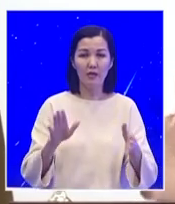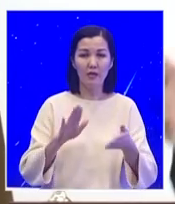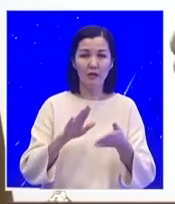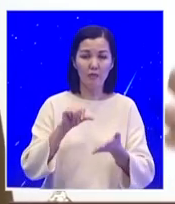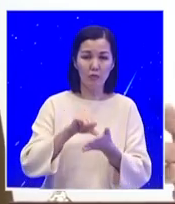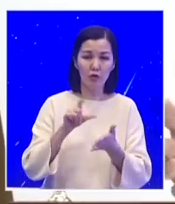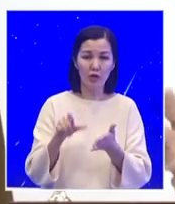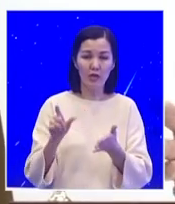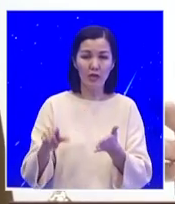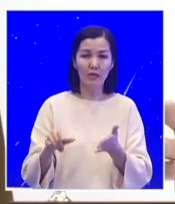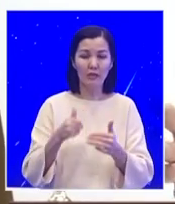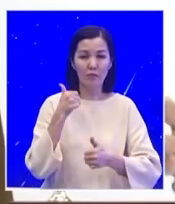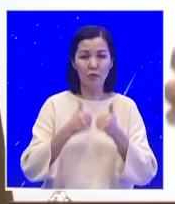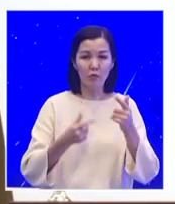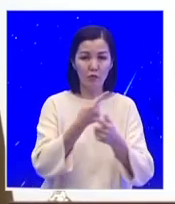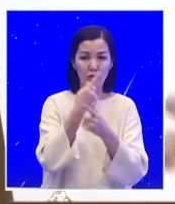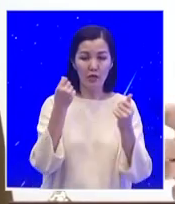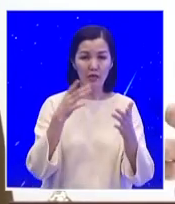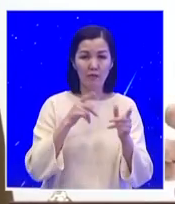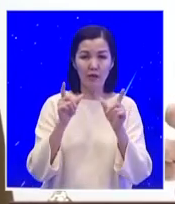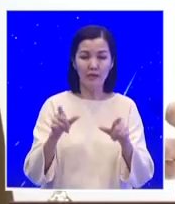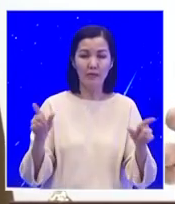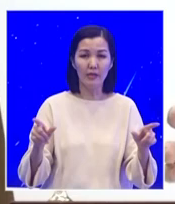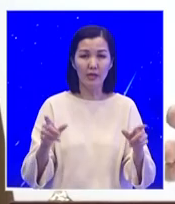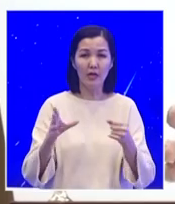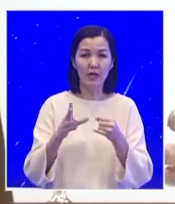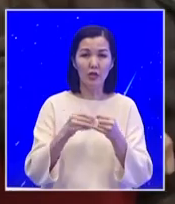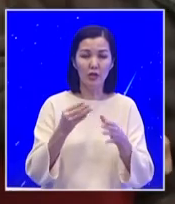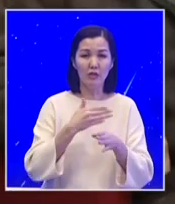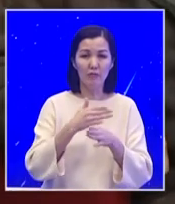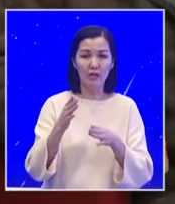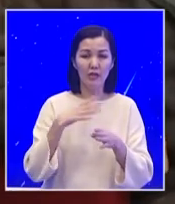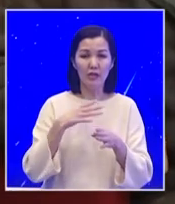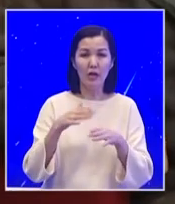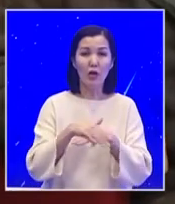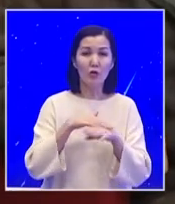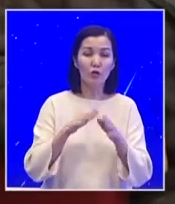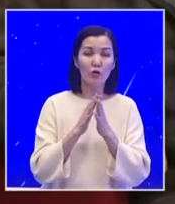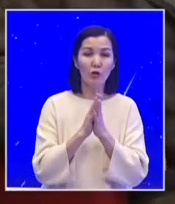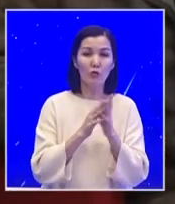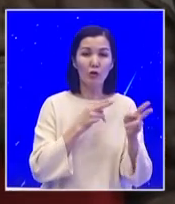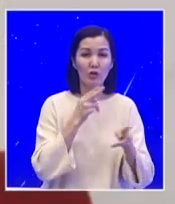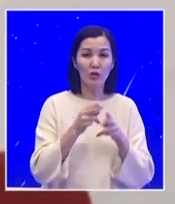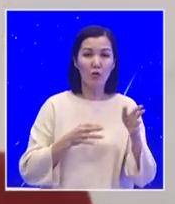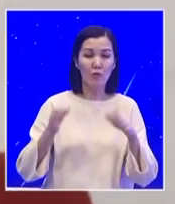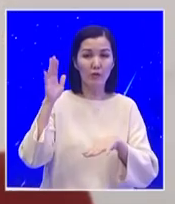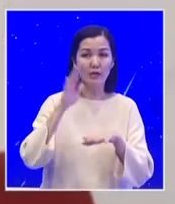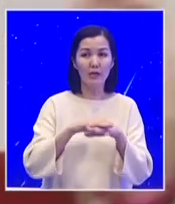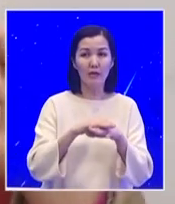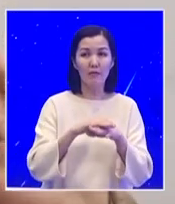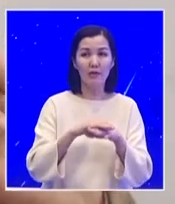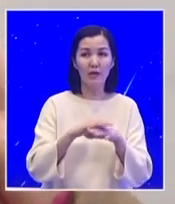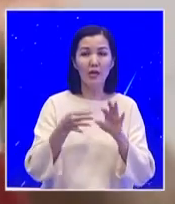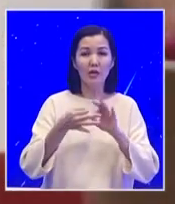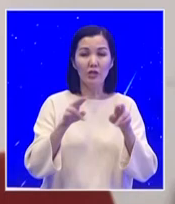мүшелерін айтып, конкурс жариялы азаматтарға қатысын. Тұрғындардың өтініш сұранысы облыс әкімі Амандық Баталовтың